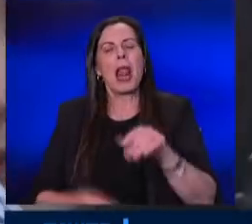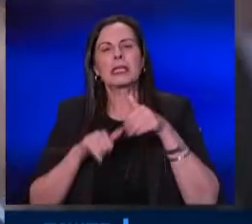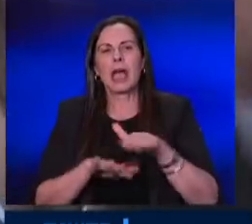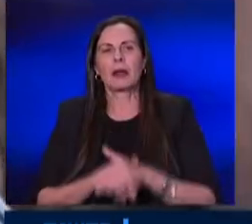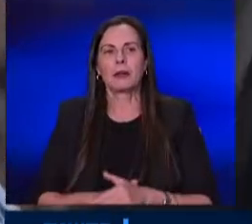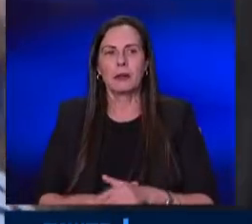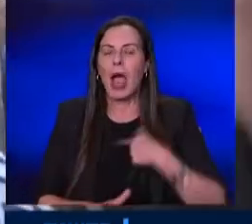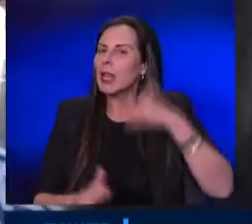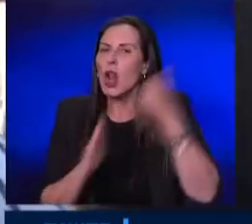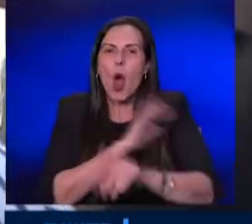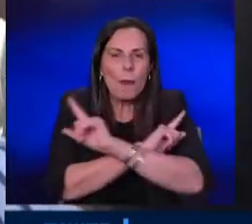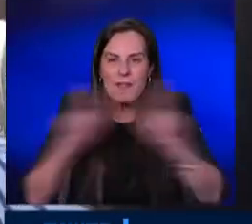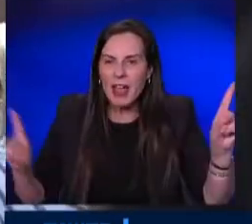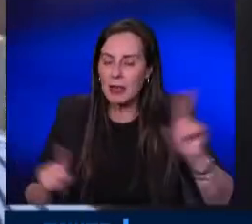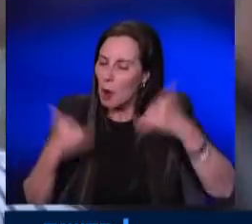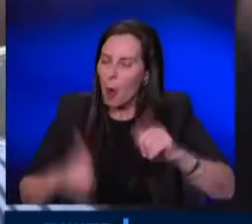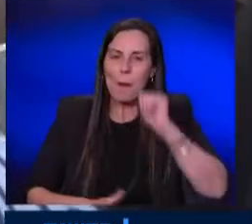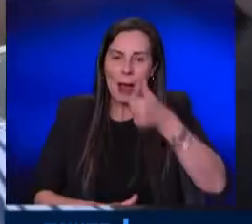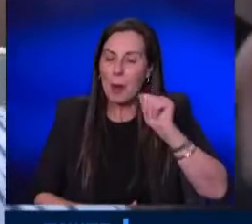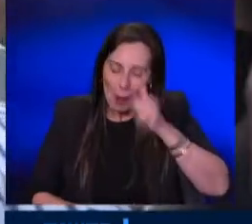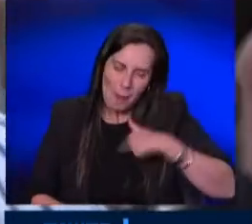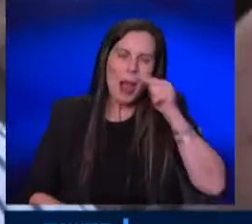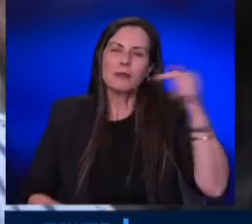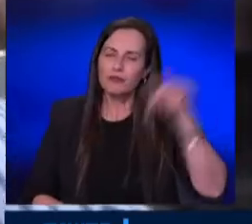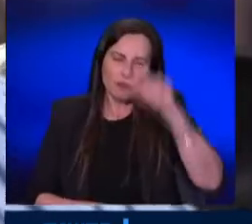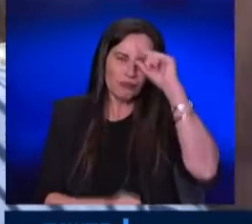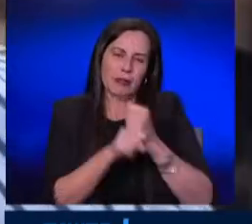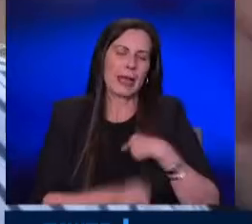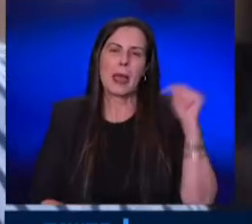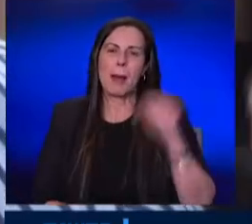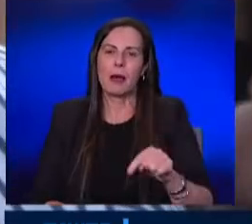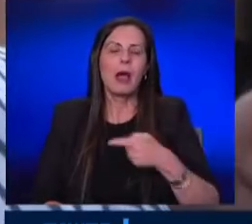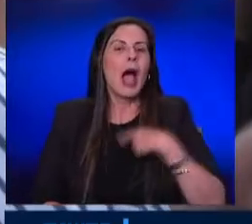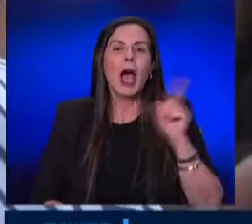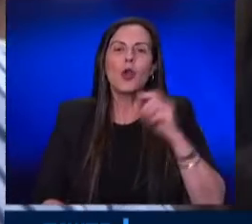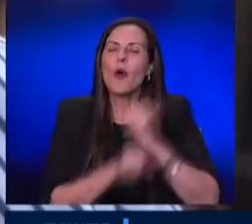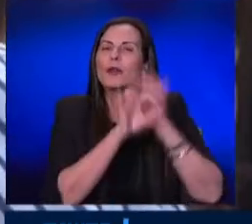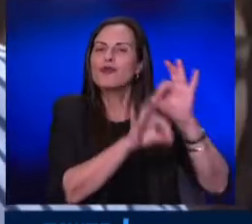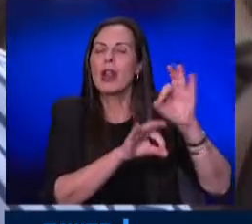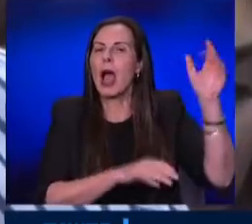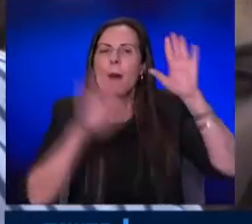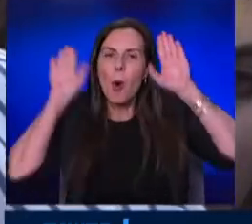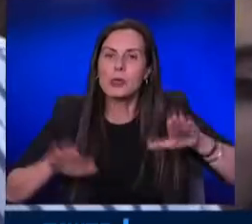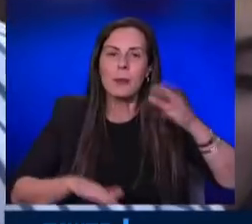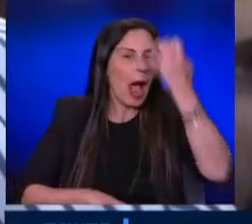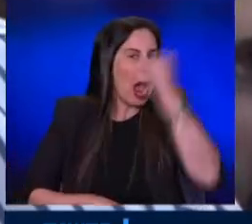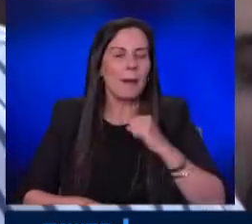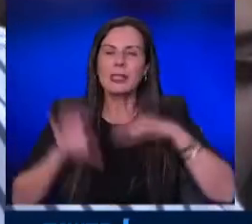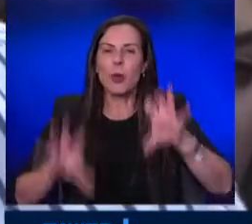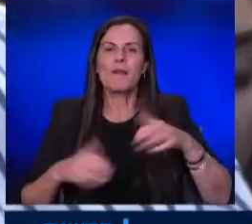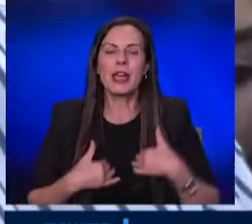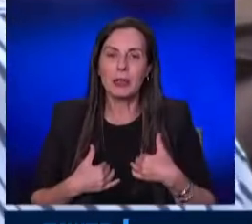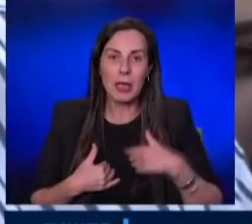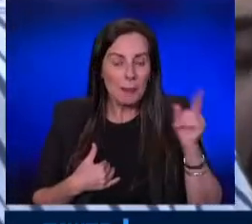לא מוותר על שער שכם, אם לא היום אז מחר, אם לא מחר אז מחרתיים, אני אגיע לשם. אנחנו לא עובדים אצל מועצת השורה, החמאס לא מפחיד אותי,